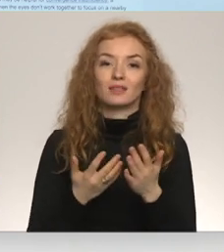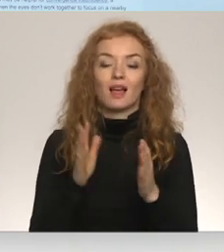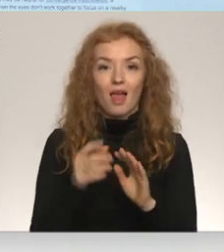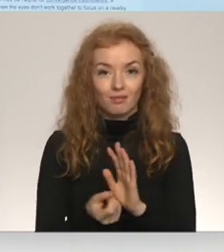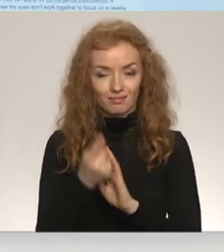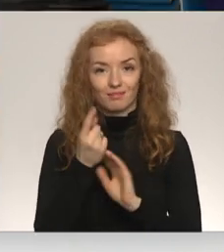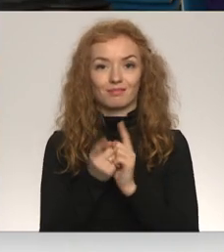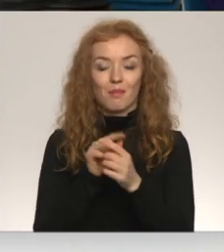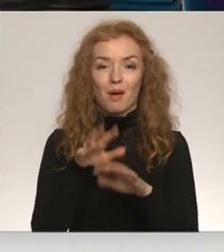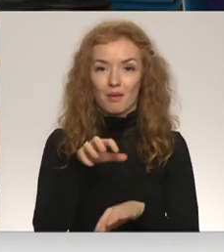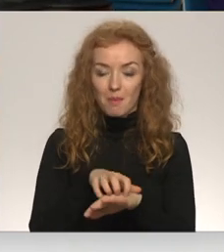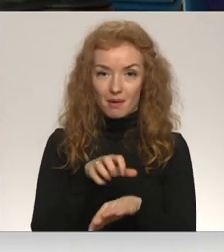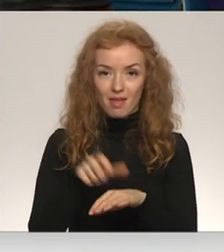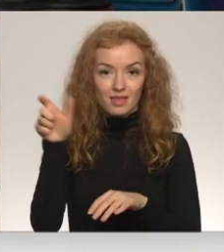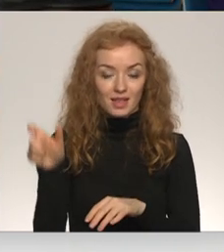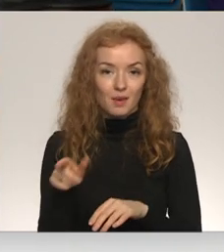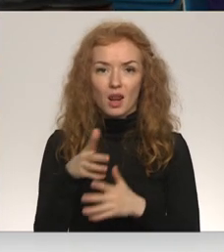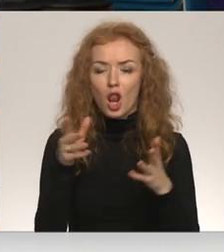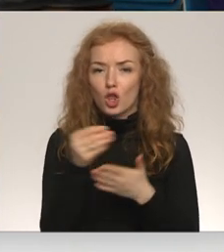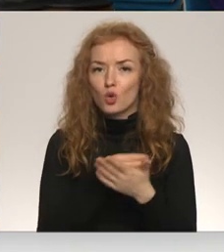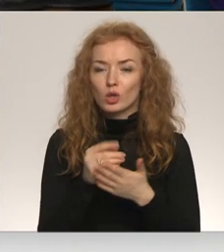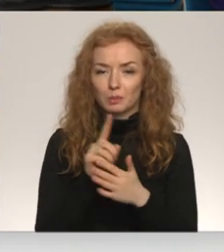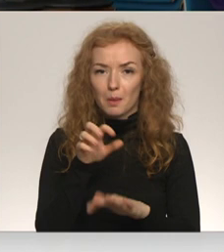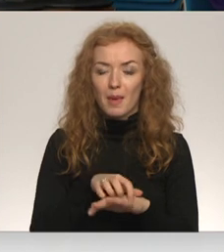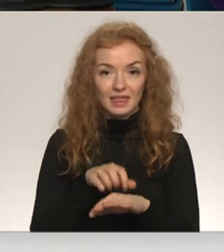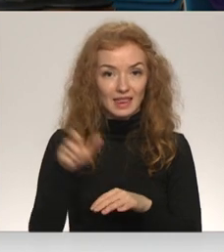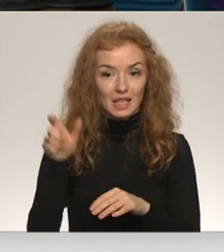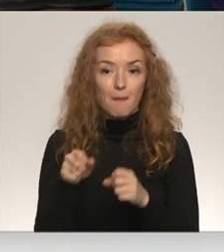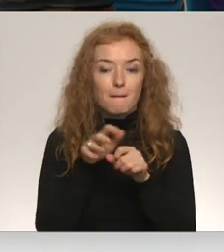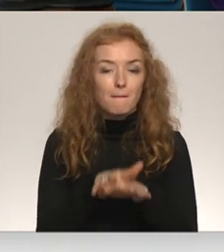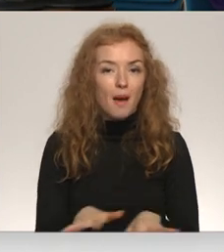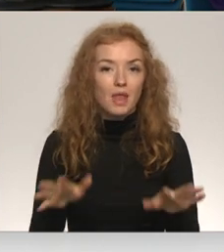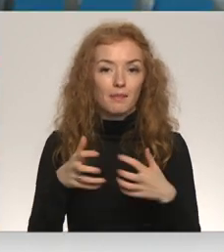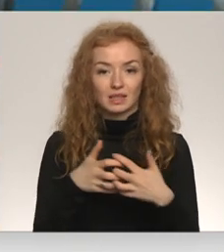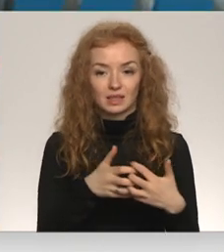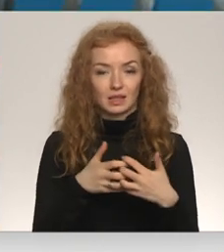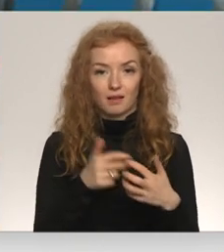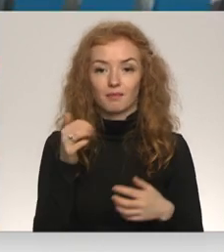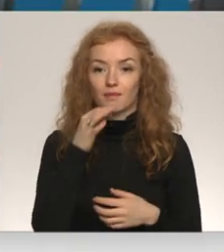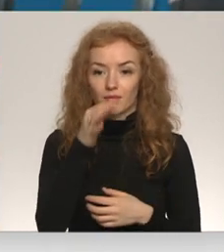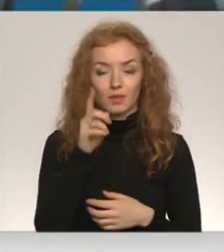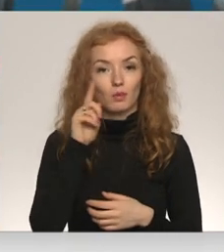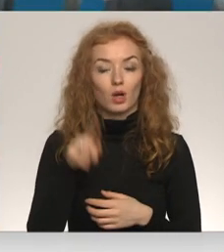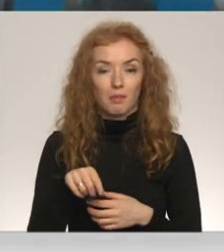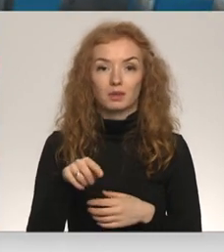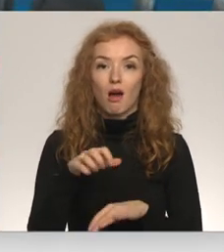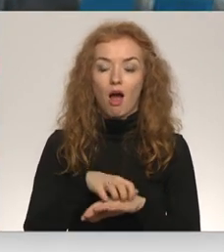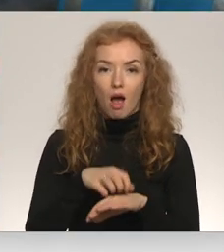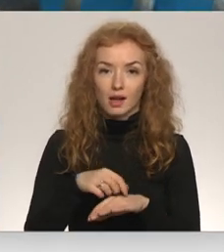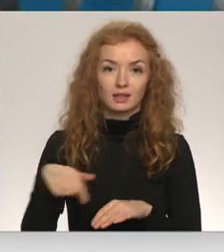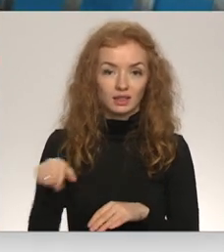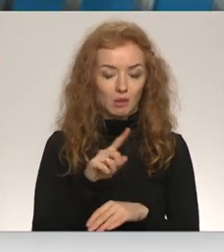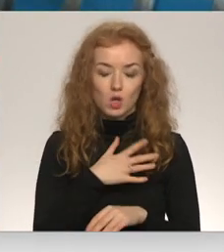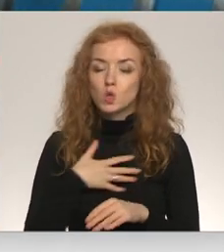dod medijos redzētais, cik nozīmīga loma tieši mediķiem ir pandēmijas apkarošanā. Protams, ir ārstiem ir ļoti grūti šajā